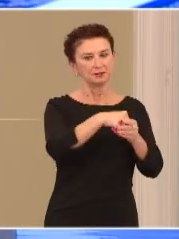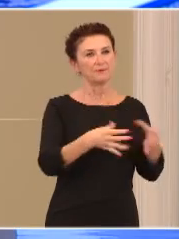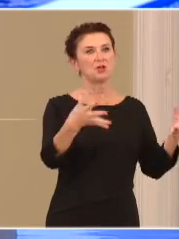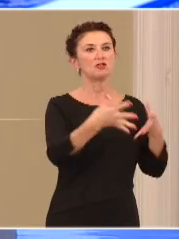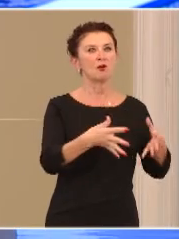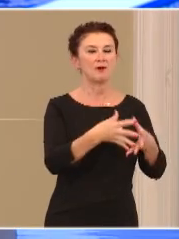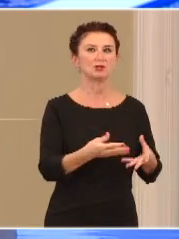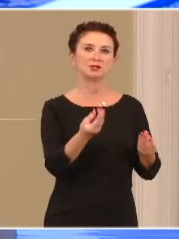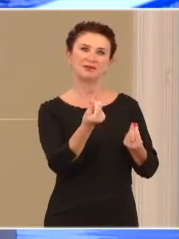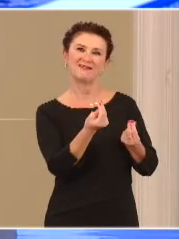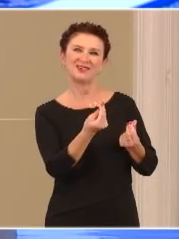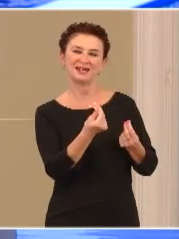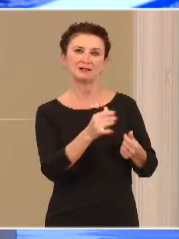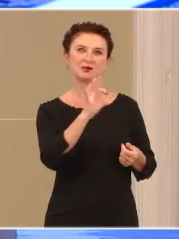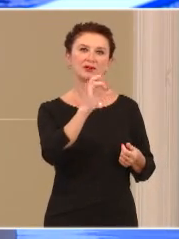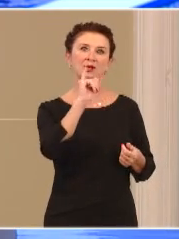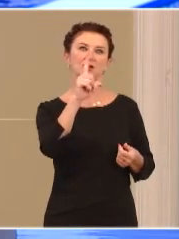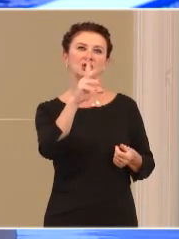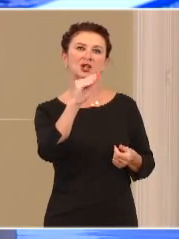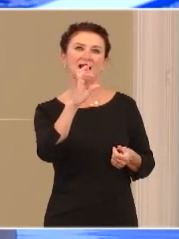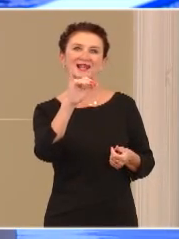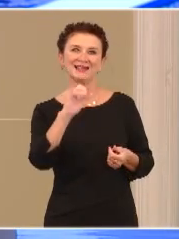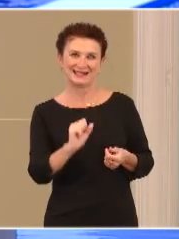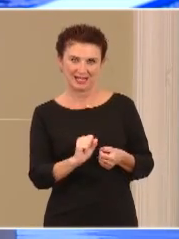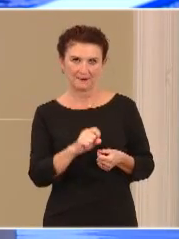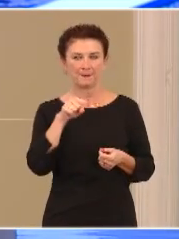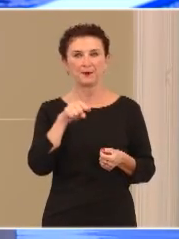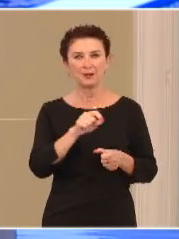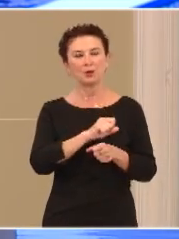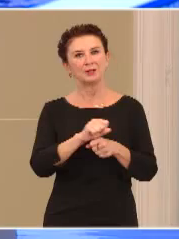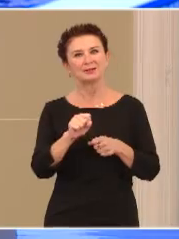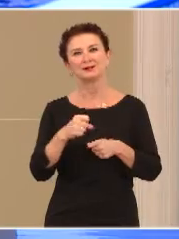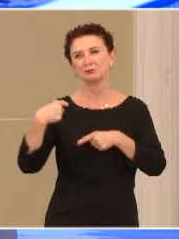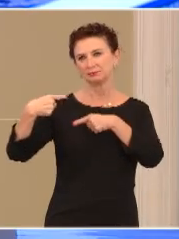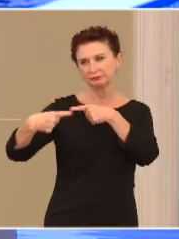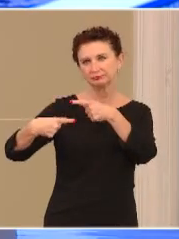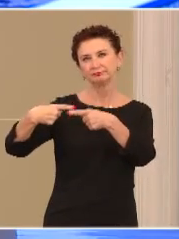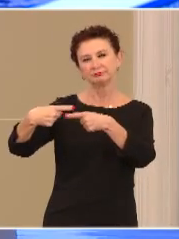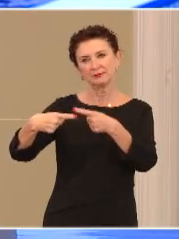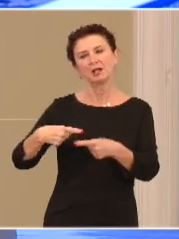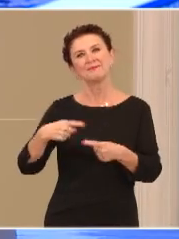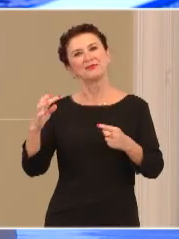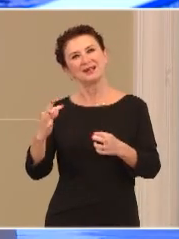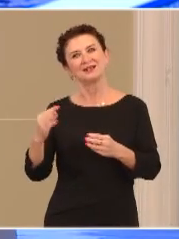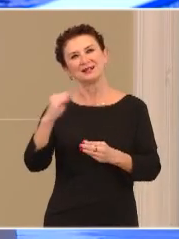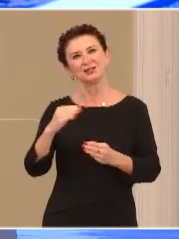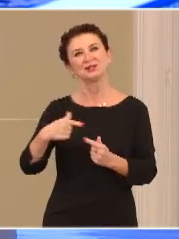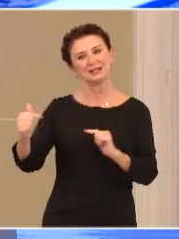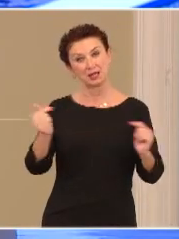początek procesu, który toczył się w sferze jeszcze dyskusji, a który zakończy